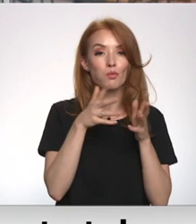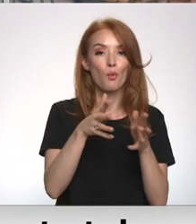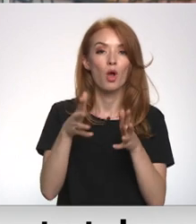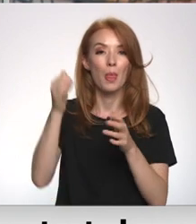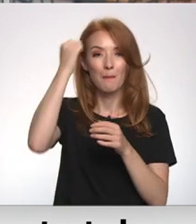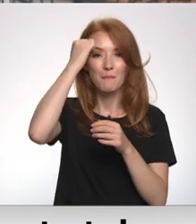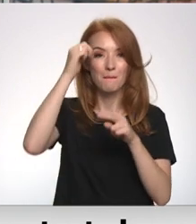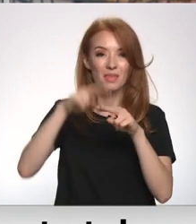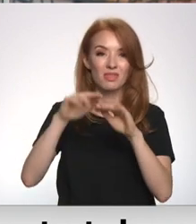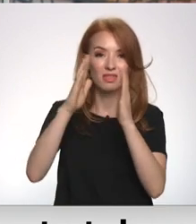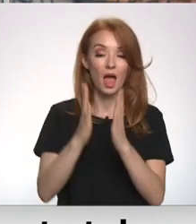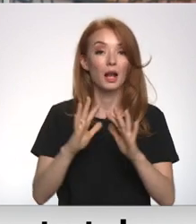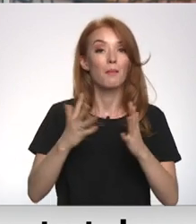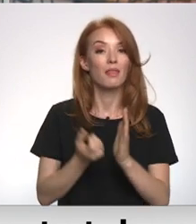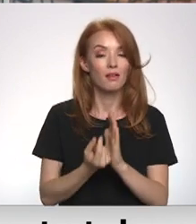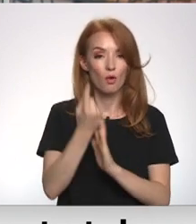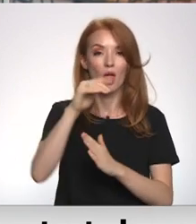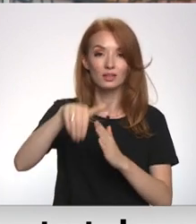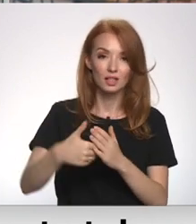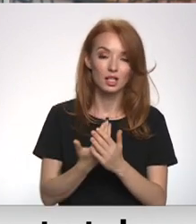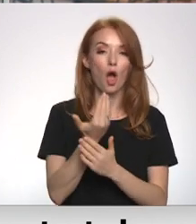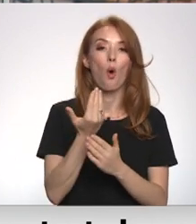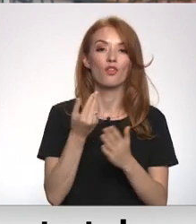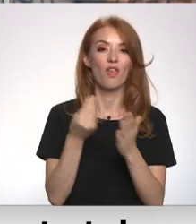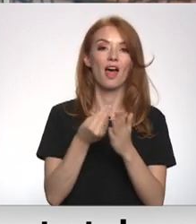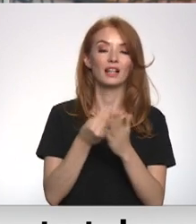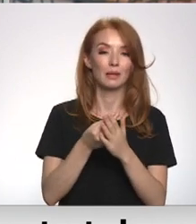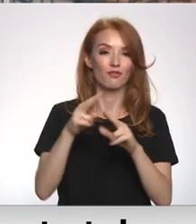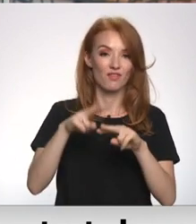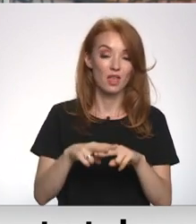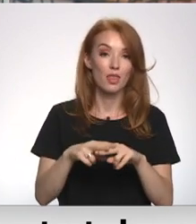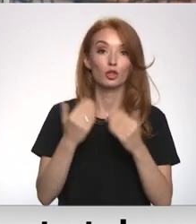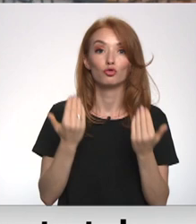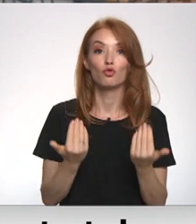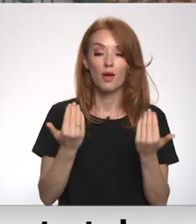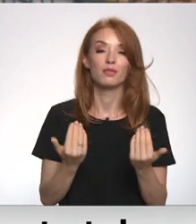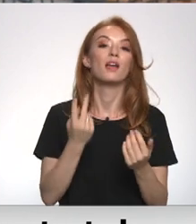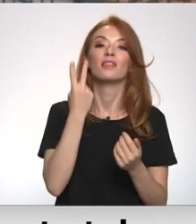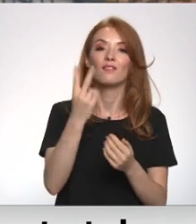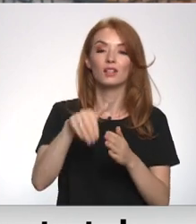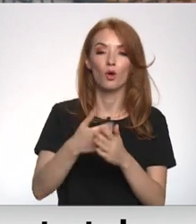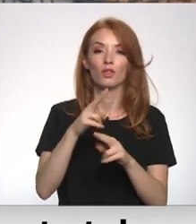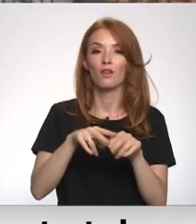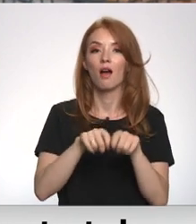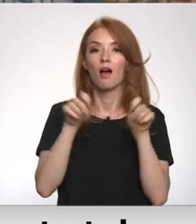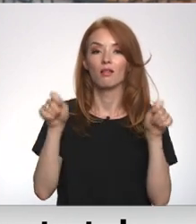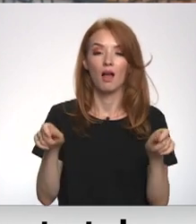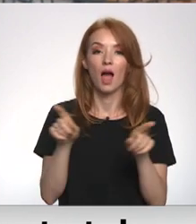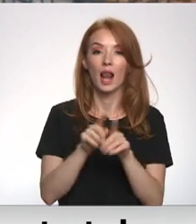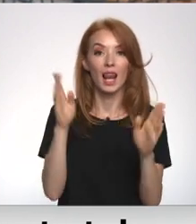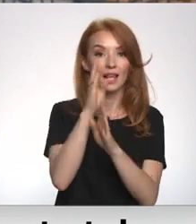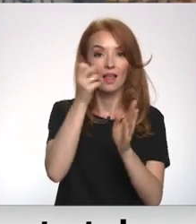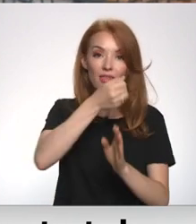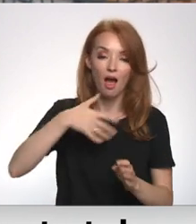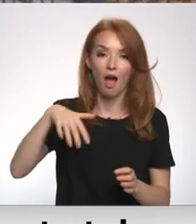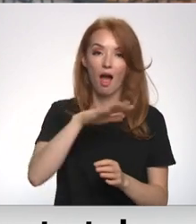vienlaikus rodas jauni latvisko vērtību nesēji. Šodien par diviem nozīmīgiem objektiem bagātāks kļuvis arī likteņdārs. Tur pašlaik